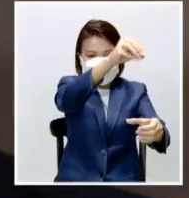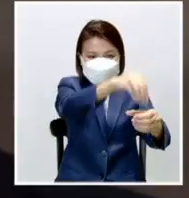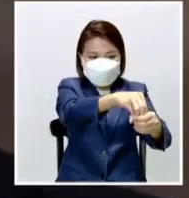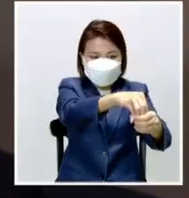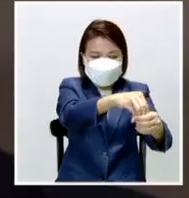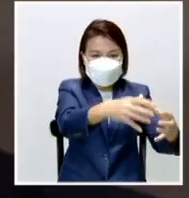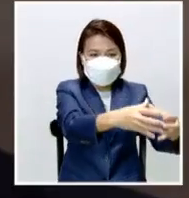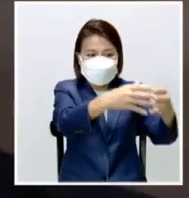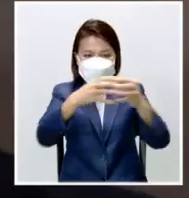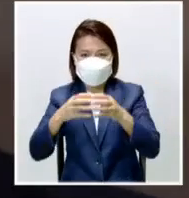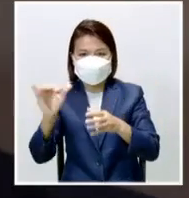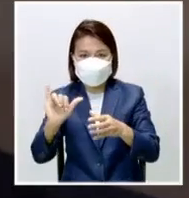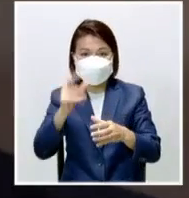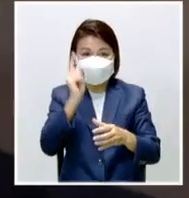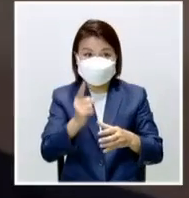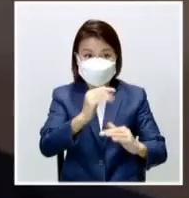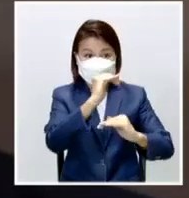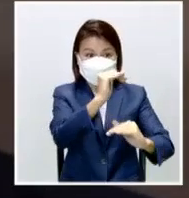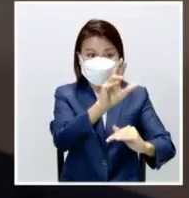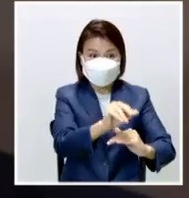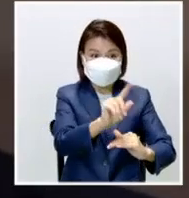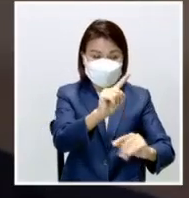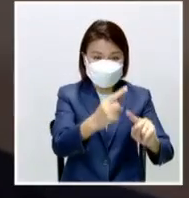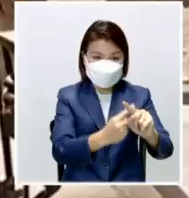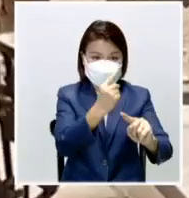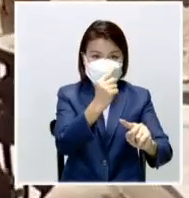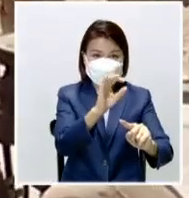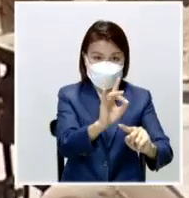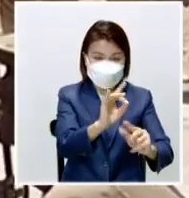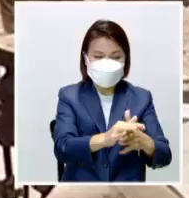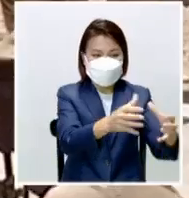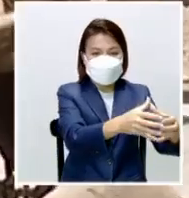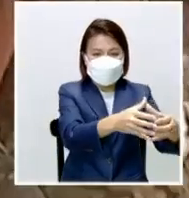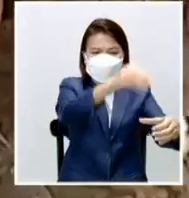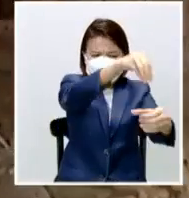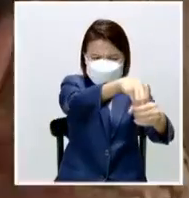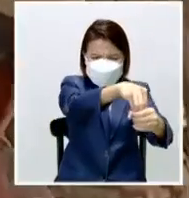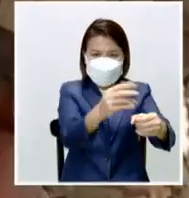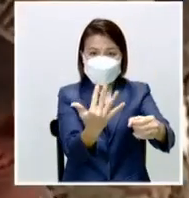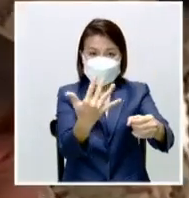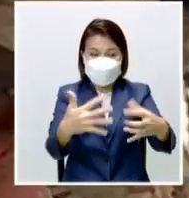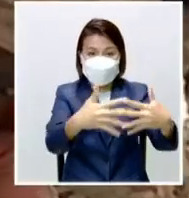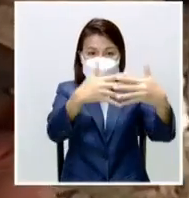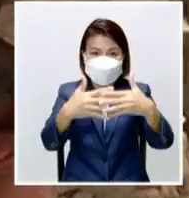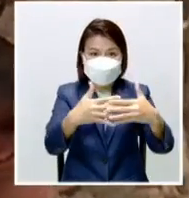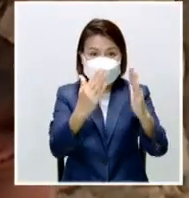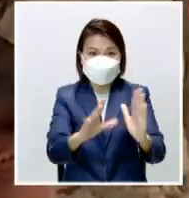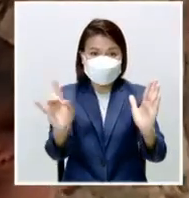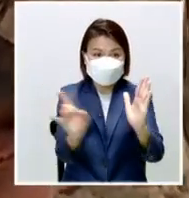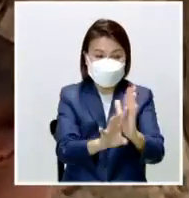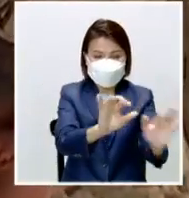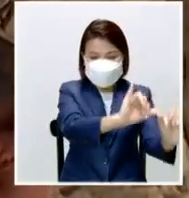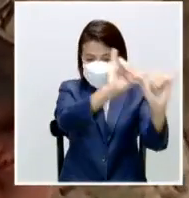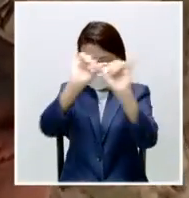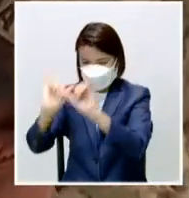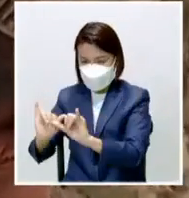แต่เดิมเนี่ยวันที่31สิงหาคมค่ะอาจจะเลื่อนออกไปอีกไบเดนบอกว่าจะรอจนชาวอเมริกันคนสุดท้ายออกจากอัฟกานิสถานซ